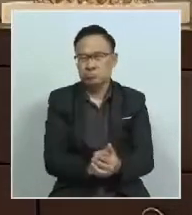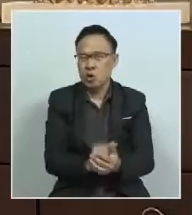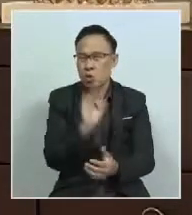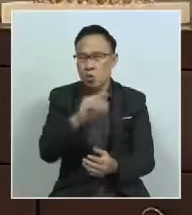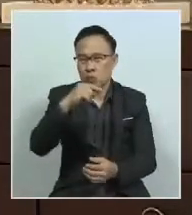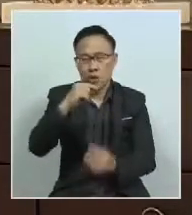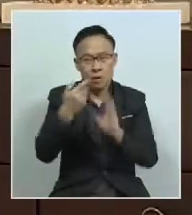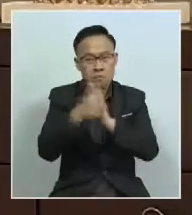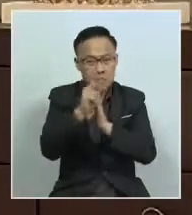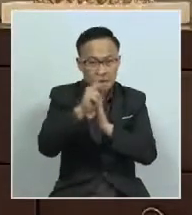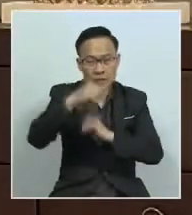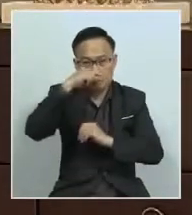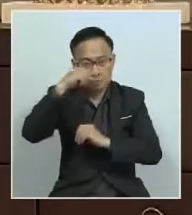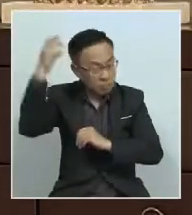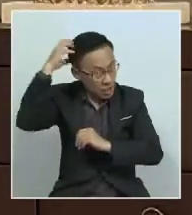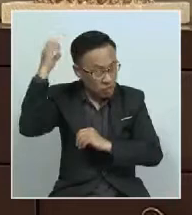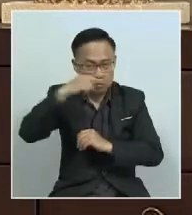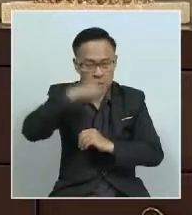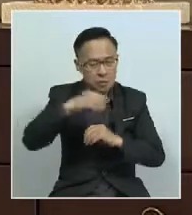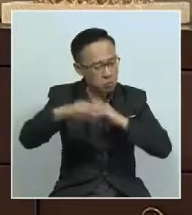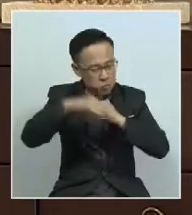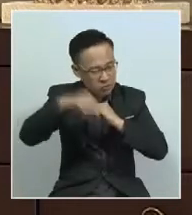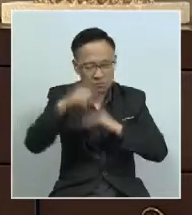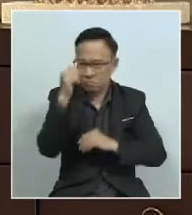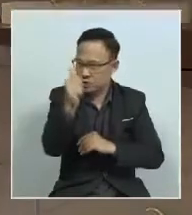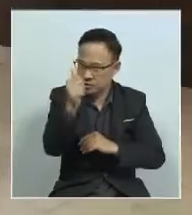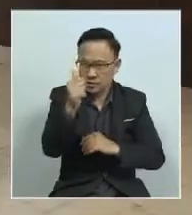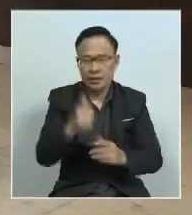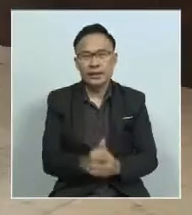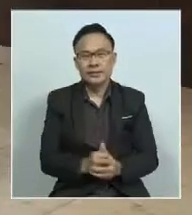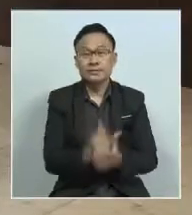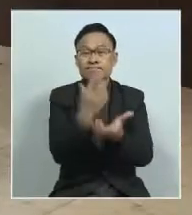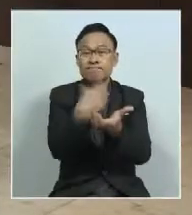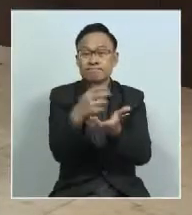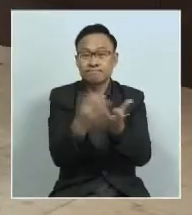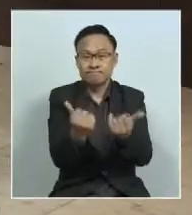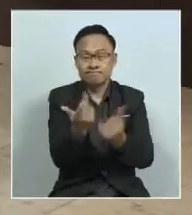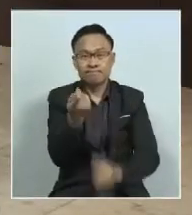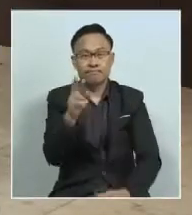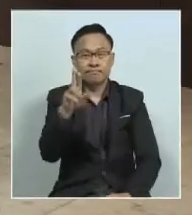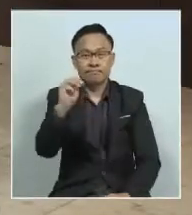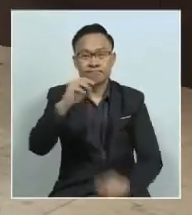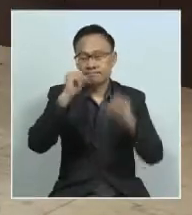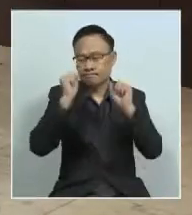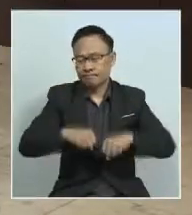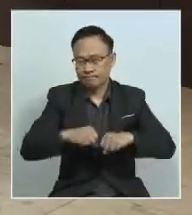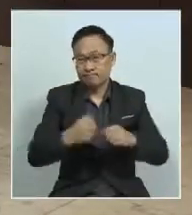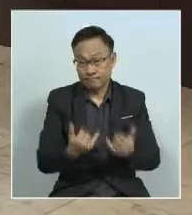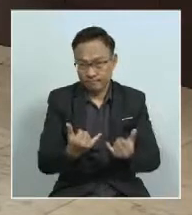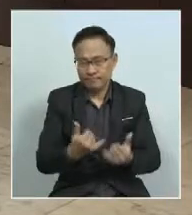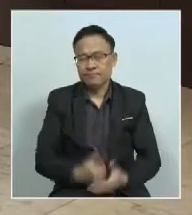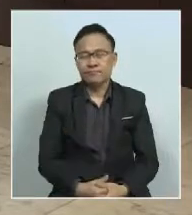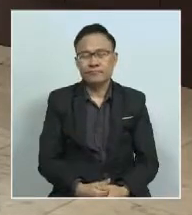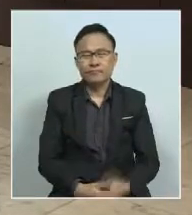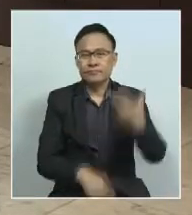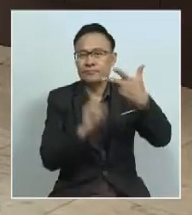าวที่เรากำลังจะทำสะพานมิตรภาพแห่งที่5นี่แหละนะคะอันนี้ก็เป็นหนึ่งเรื่องสำหรับวันนี้ที่ประชุมครม.อนุมัติหลักการกันเข้าไปค่ะ